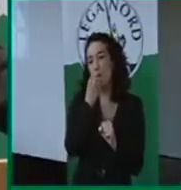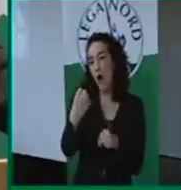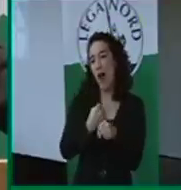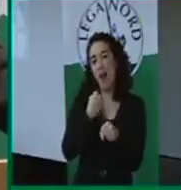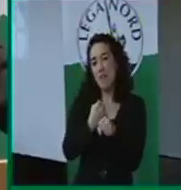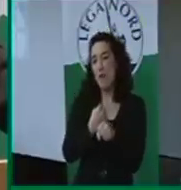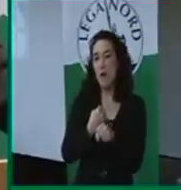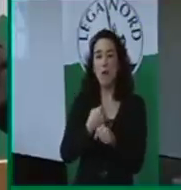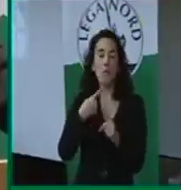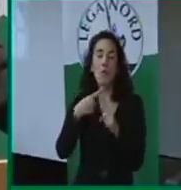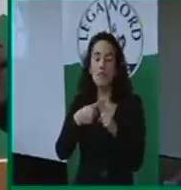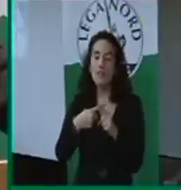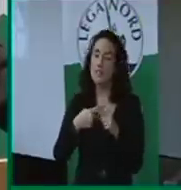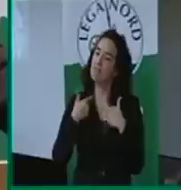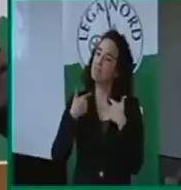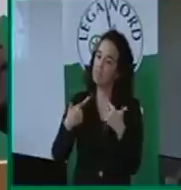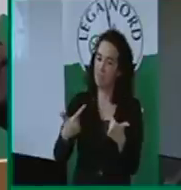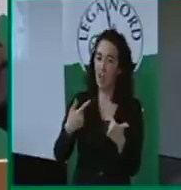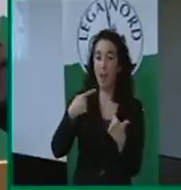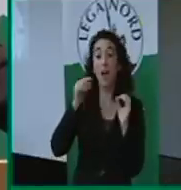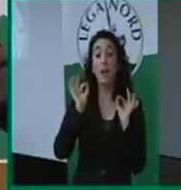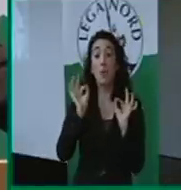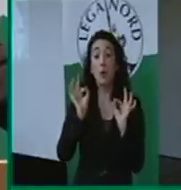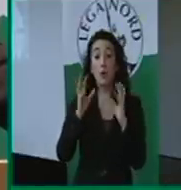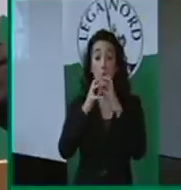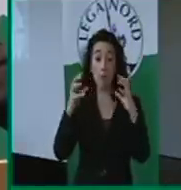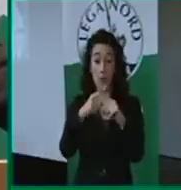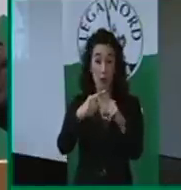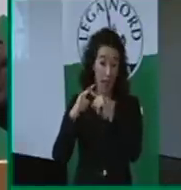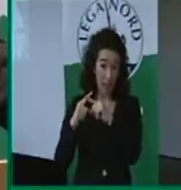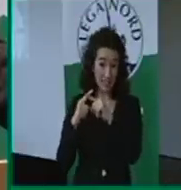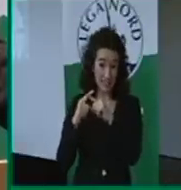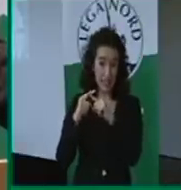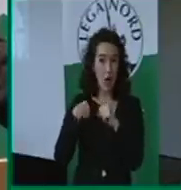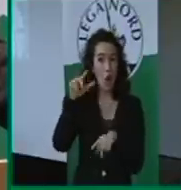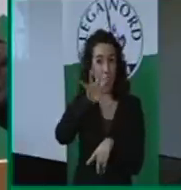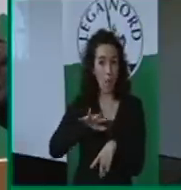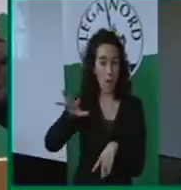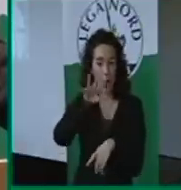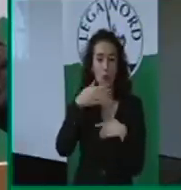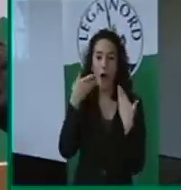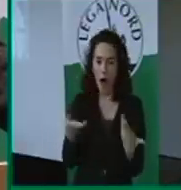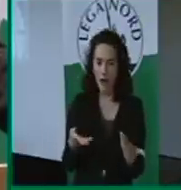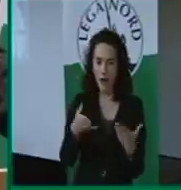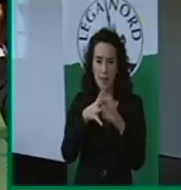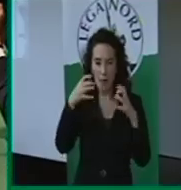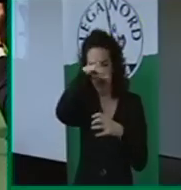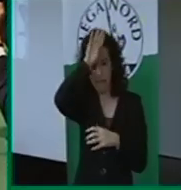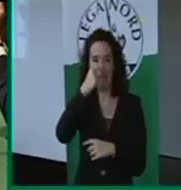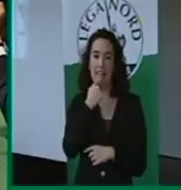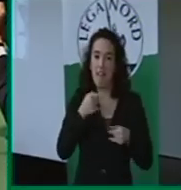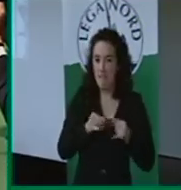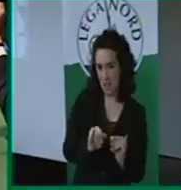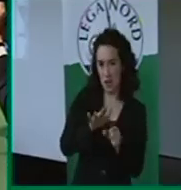un lombardo ex imprenditore perché oggi imprenditore è mio figlio la mia famiglia ma noi abbiamo